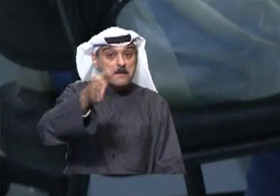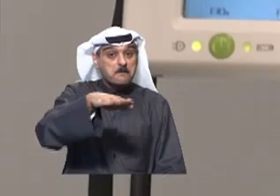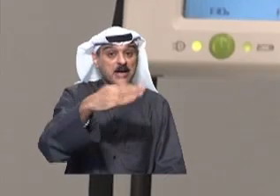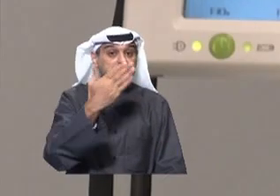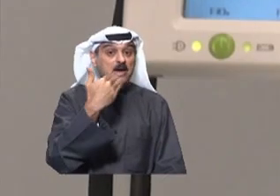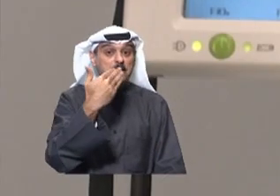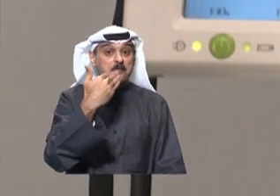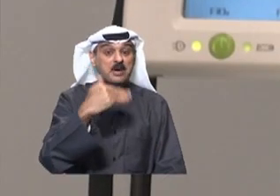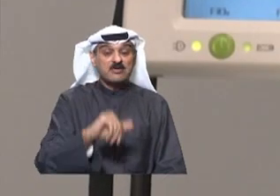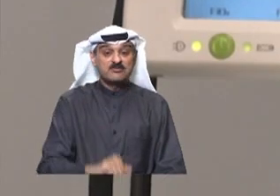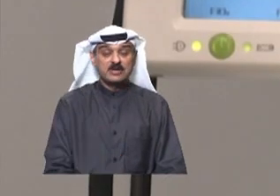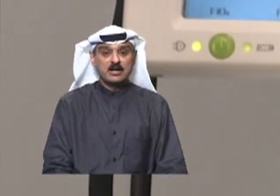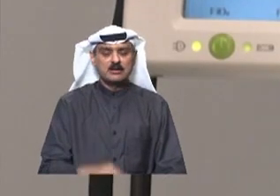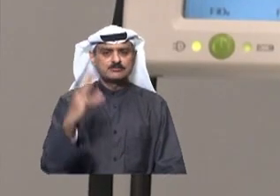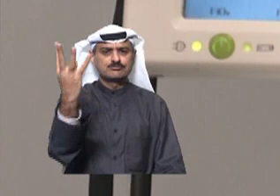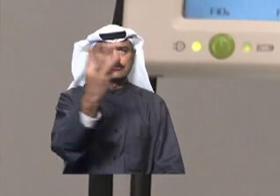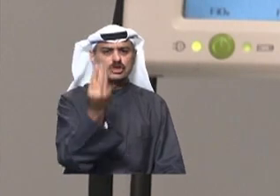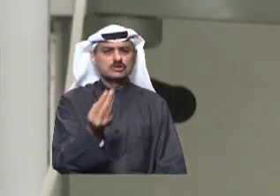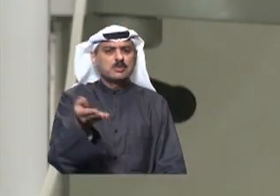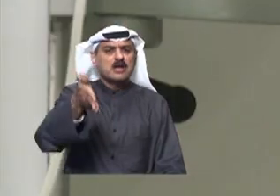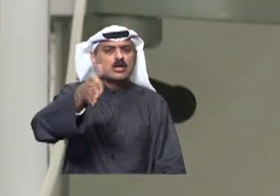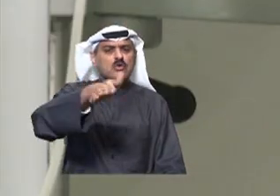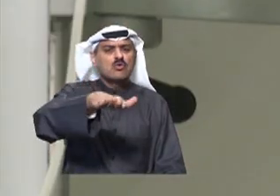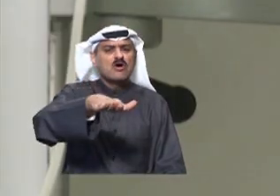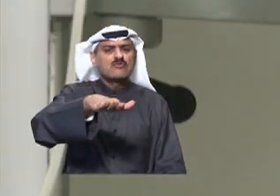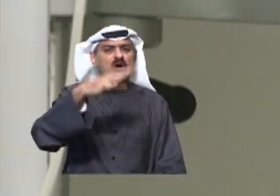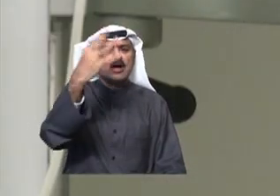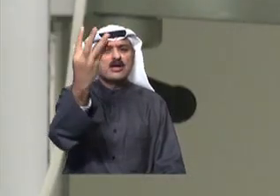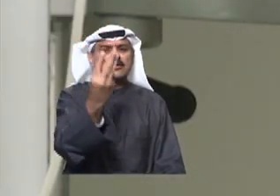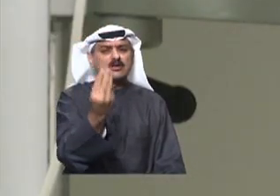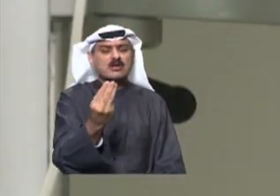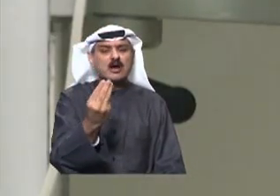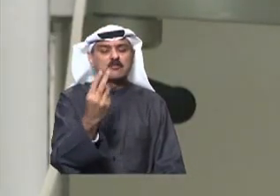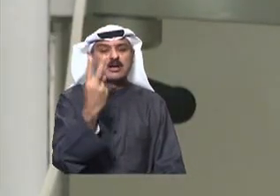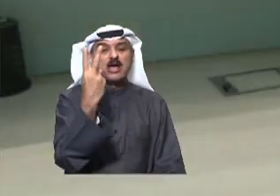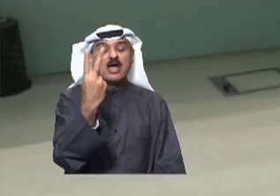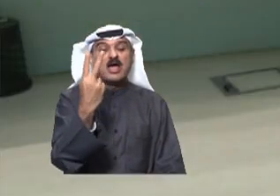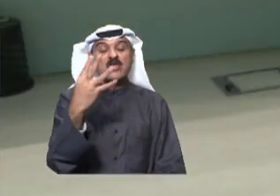وفاة، ليستقر إجمالي حالات الوفاة عند